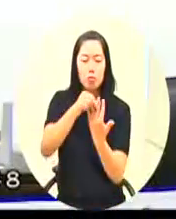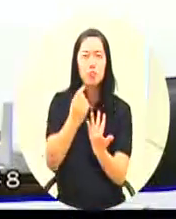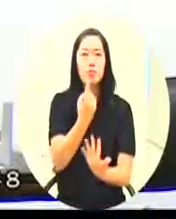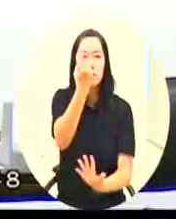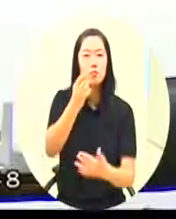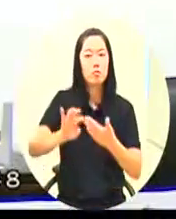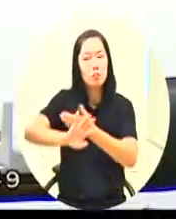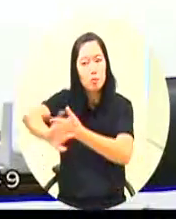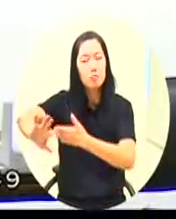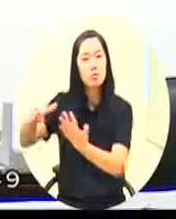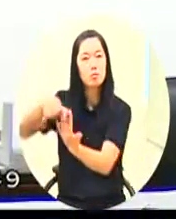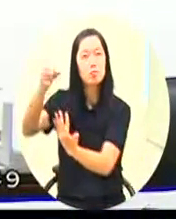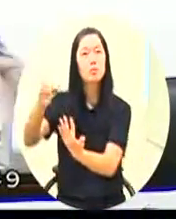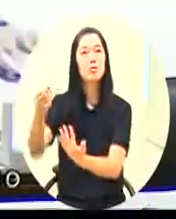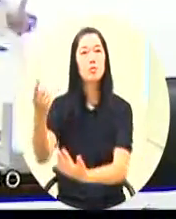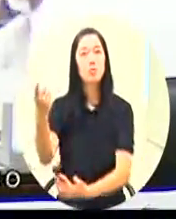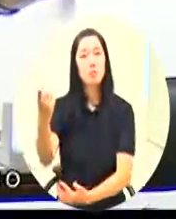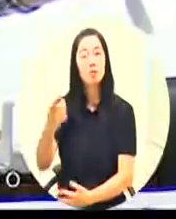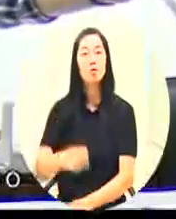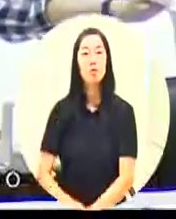有了。